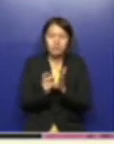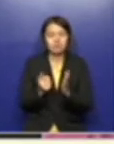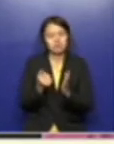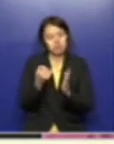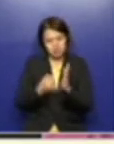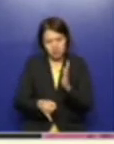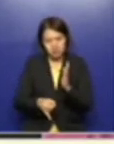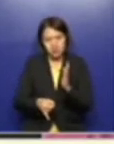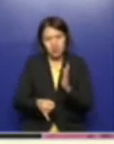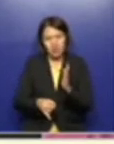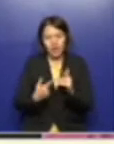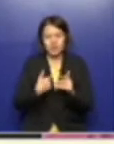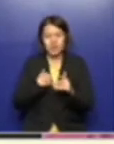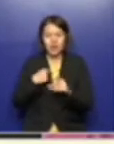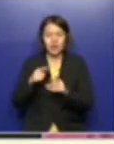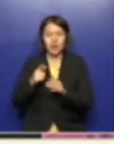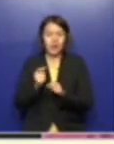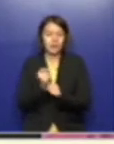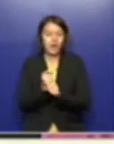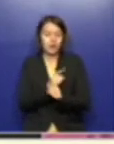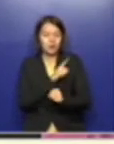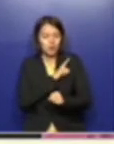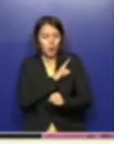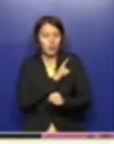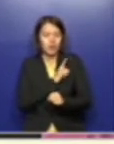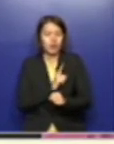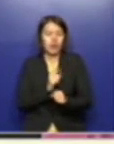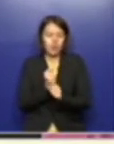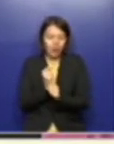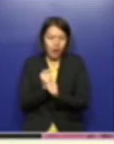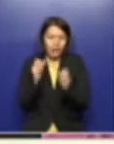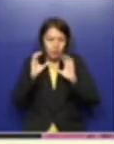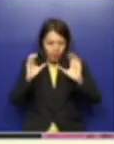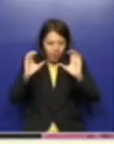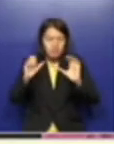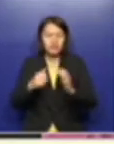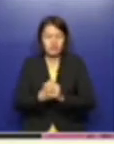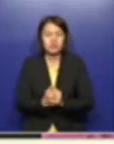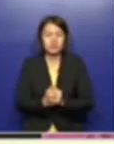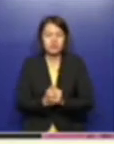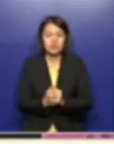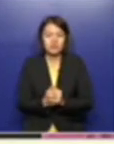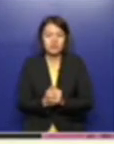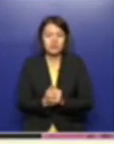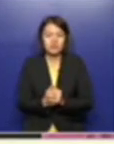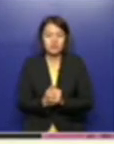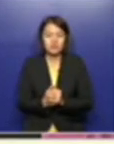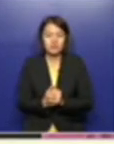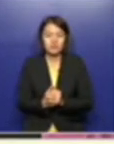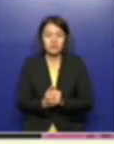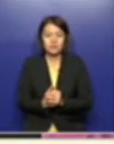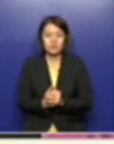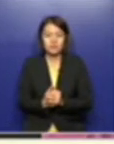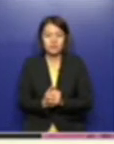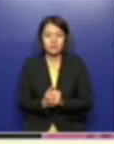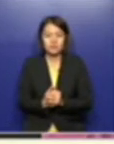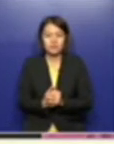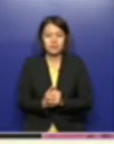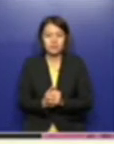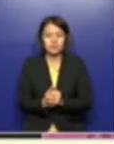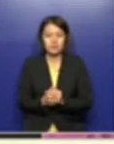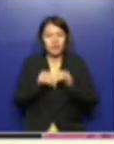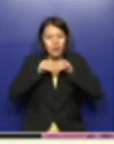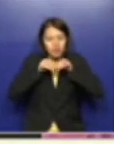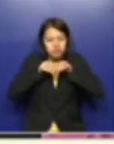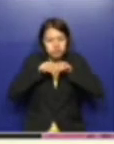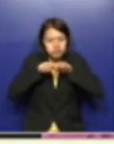ที่เป็นเจ้าที่รัฐประมาณนั้นนะท่านประธานครับ คดีดังกล่าวมันสร้างความป